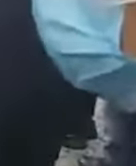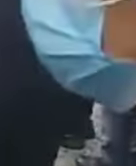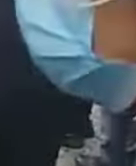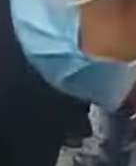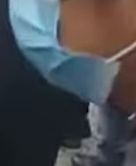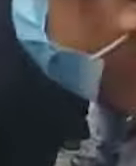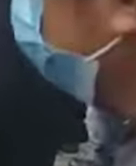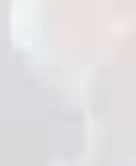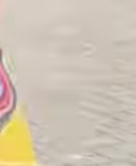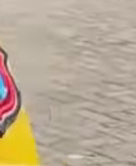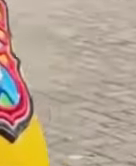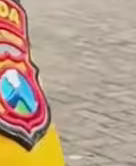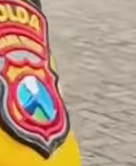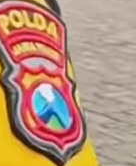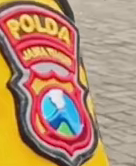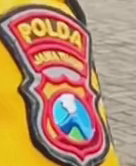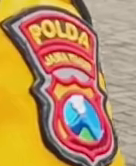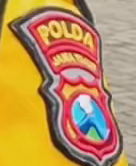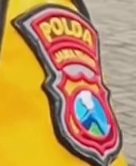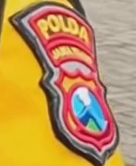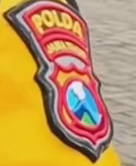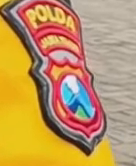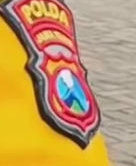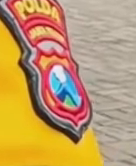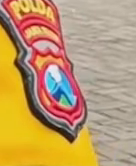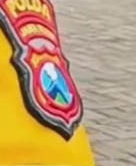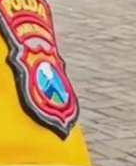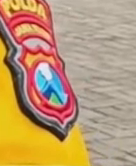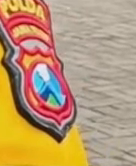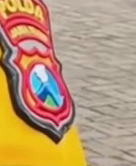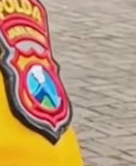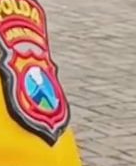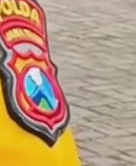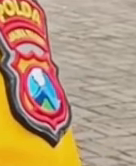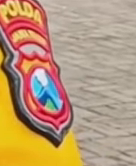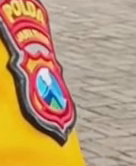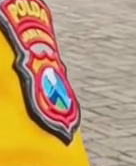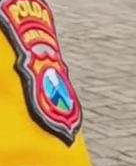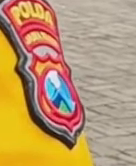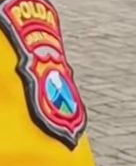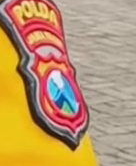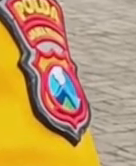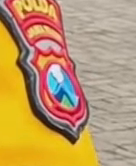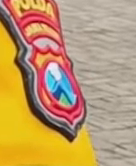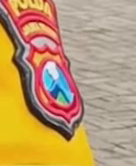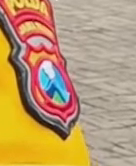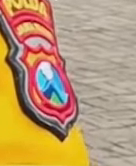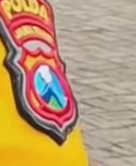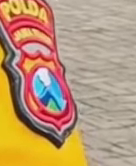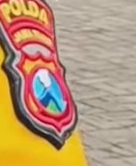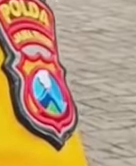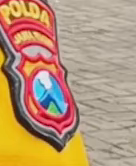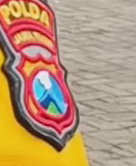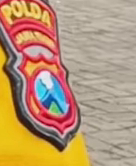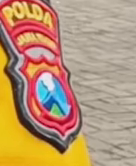terduga teroris. Sementara ini ada 3 orang ya yang diamankan ya. Jadi masih statusnya diamankan. Untuk